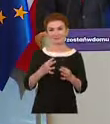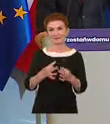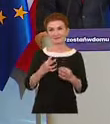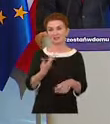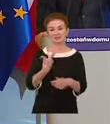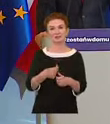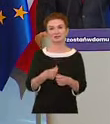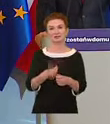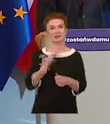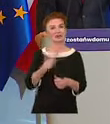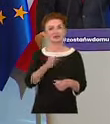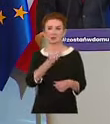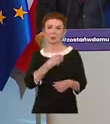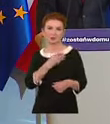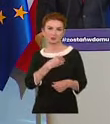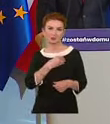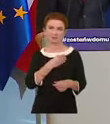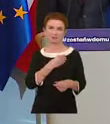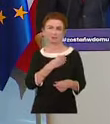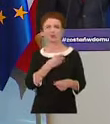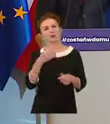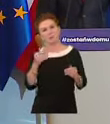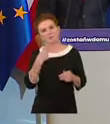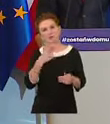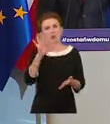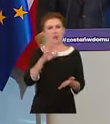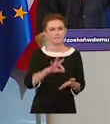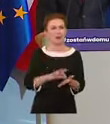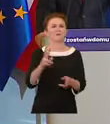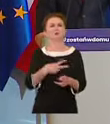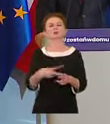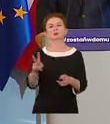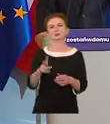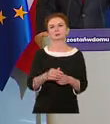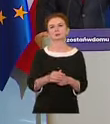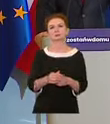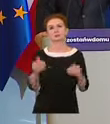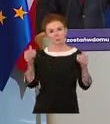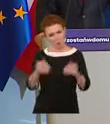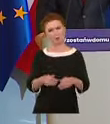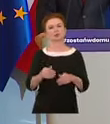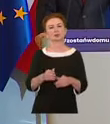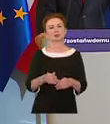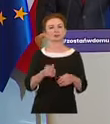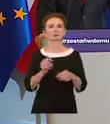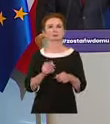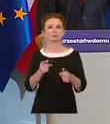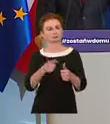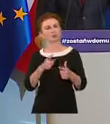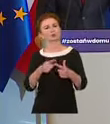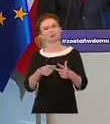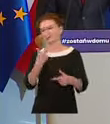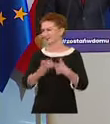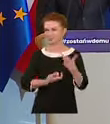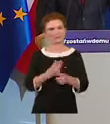nieracjonalne i nieuczciwe mówienie państwu na pewno z tą konkretną datą pozwolimy na dany typ